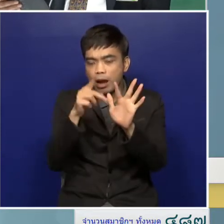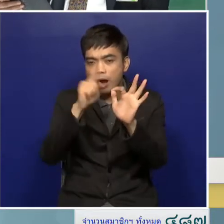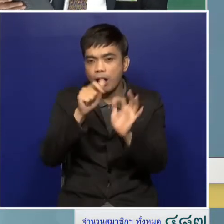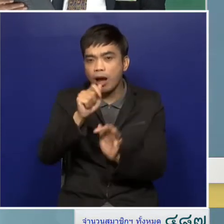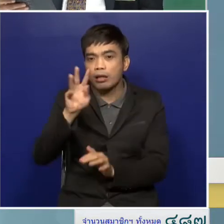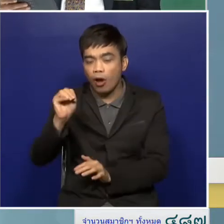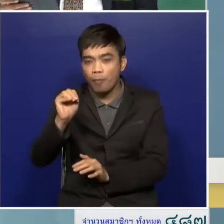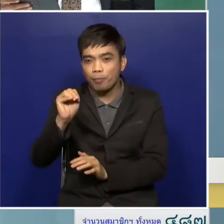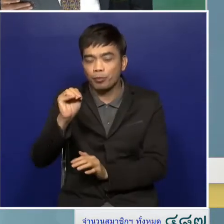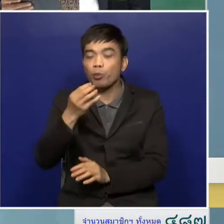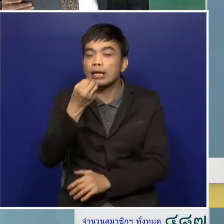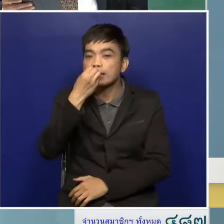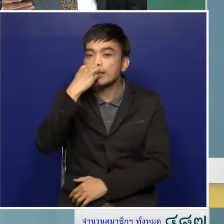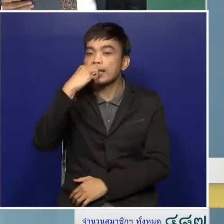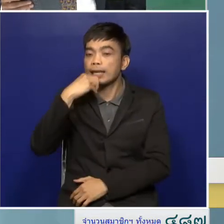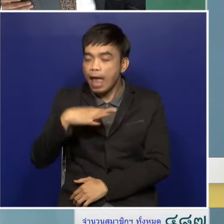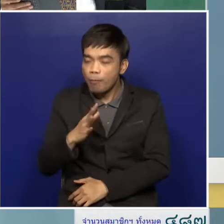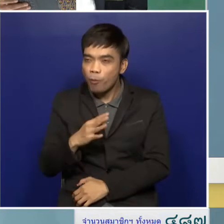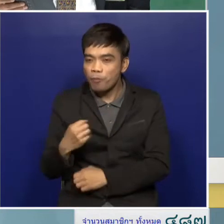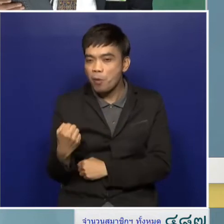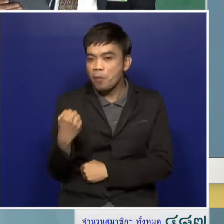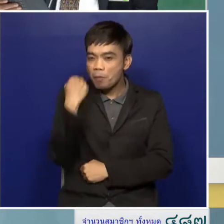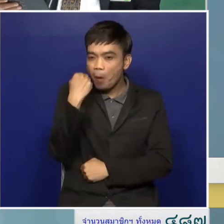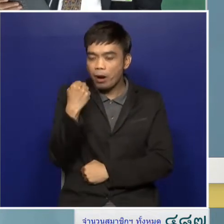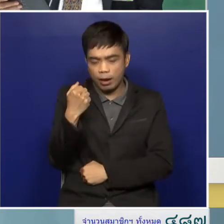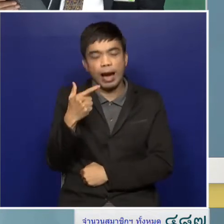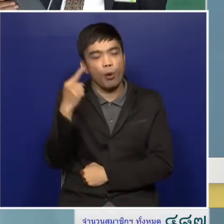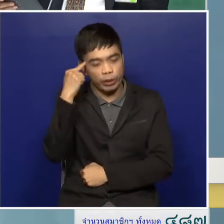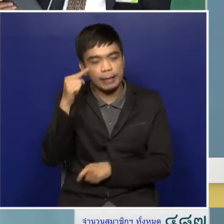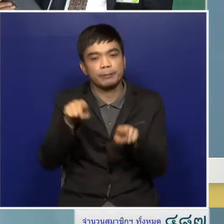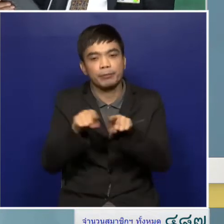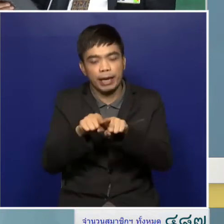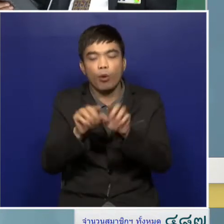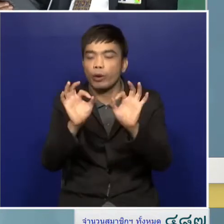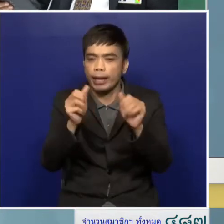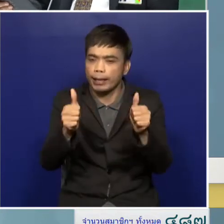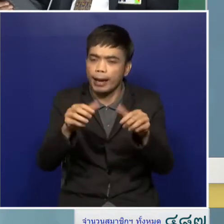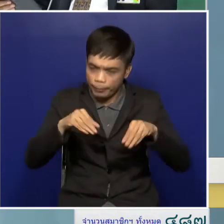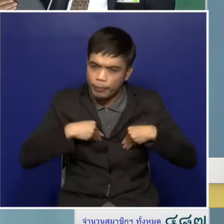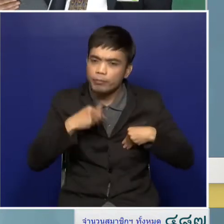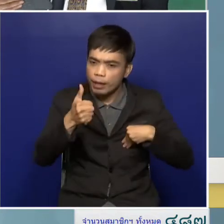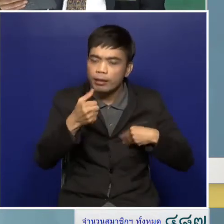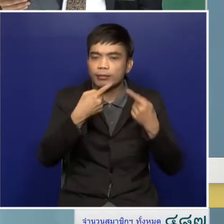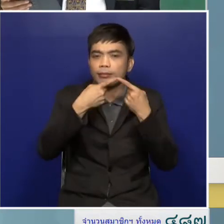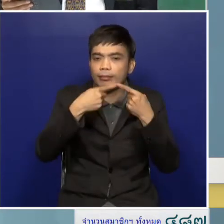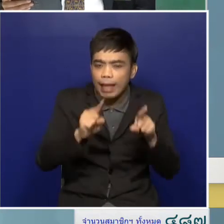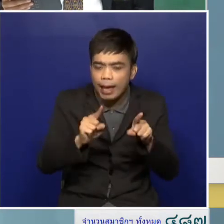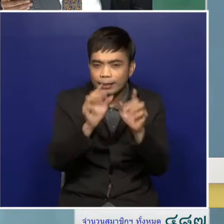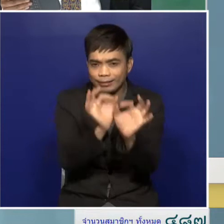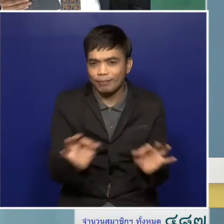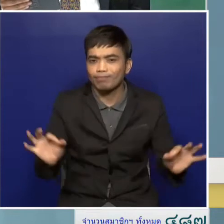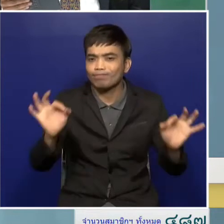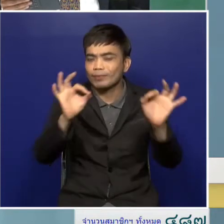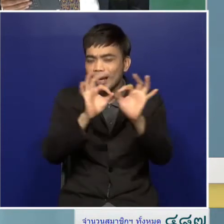เพียงอย่างเดียวนั้นก็อาจจะเห็นด้วยแต่ประเด็นที่สำคัญก็คือพืชกระท่อม